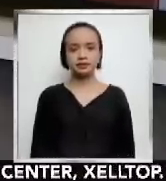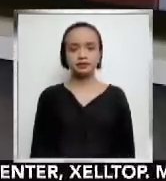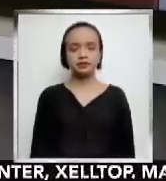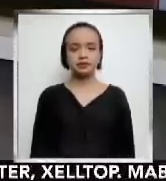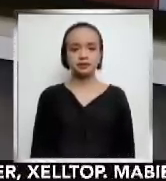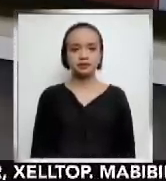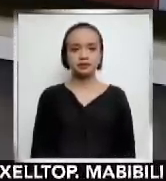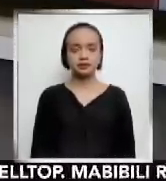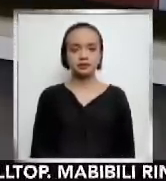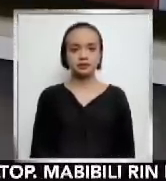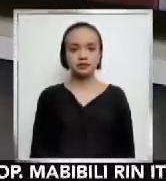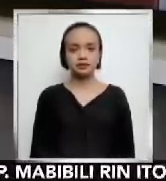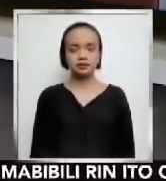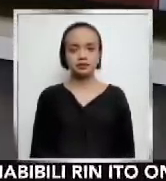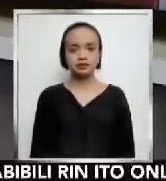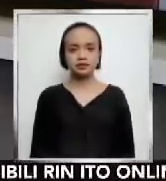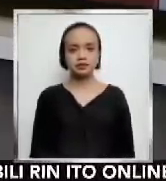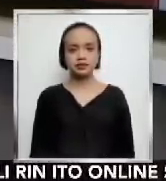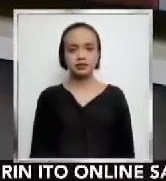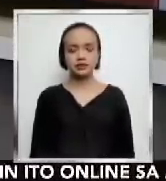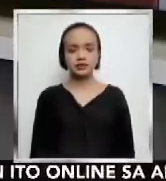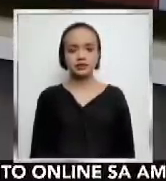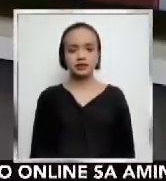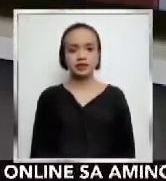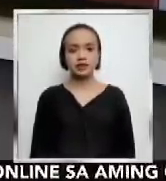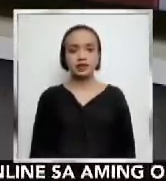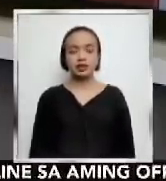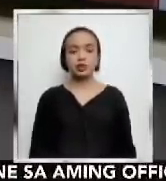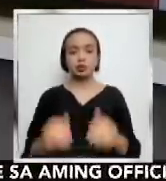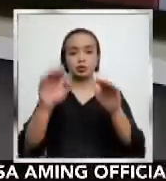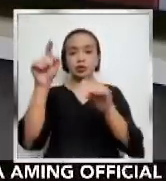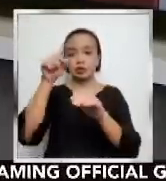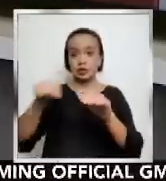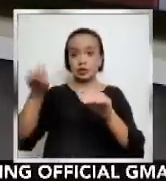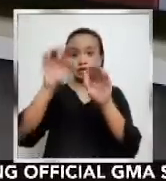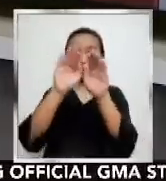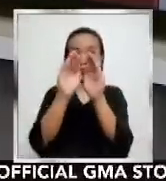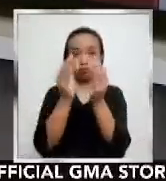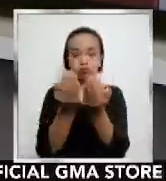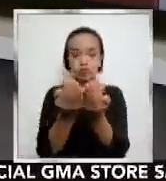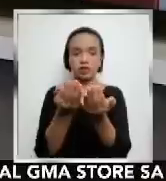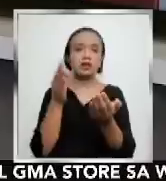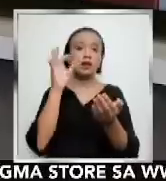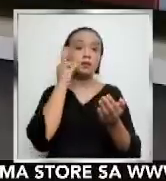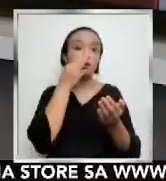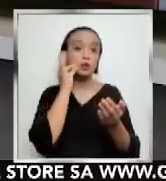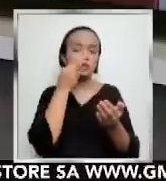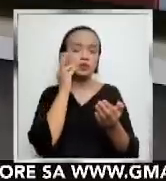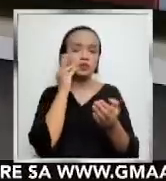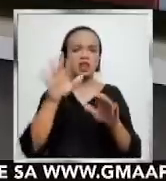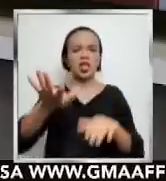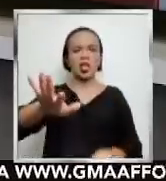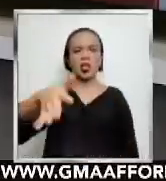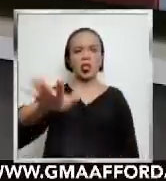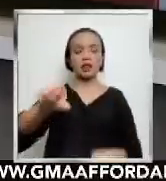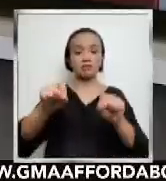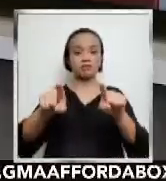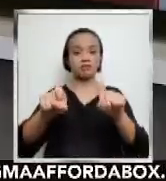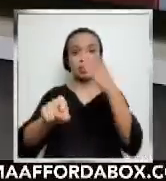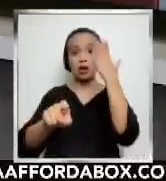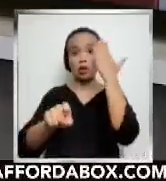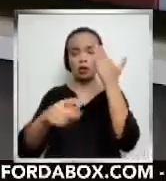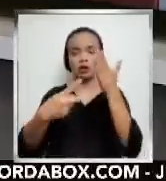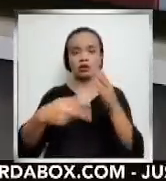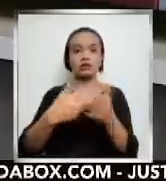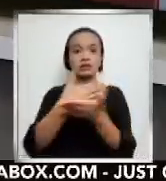Matumal naman ang bentahan ng mga bilog na prutas na pinaniniwala ang pampaswerte sa bagong taon. Halos doble na kasi ang iminahal ng ilan sa